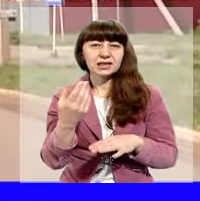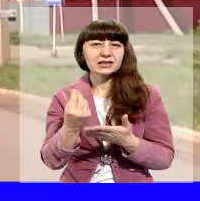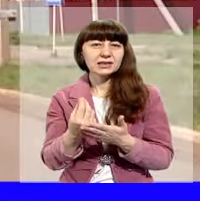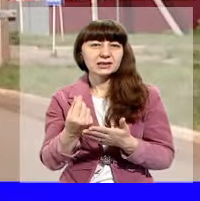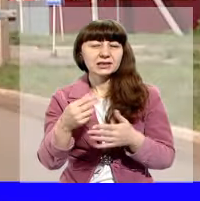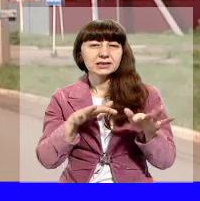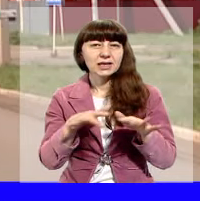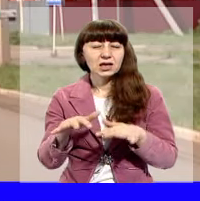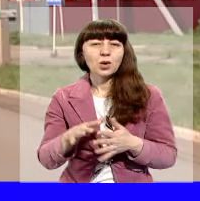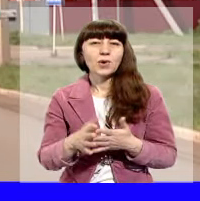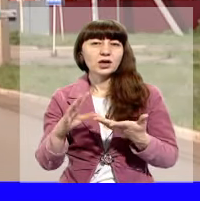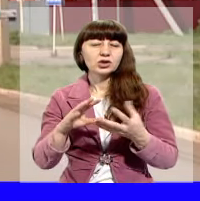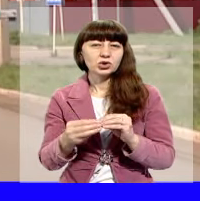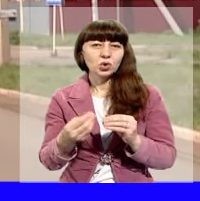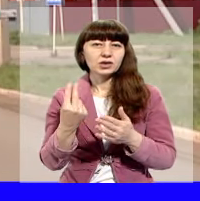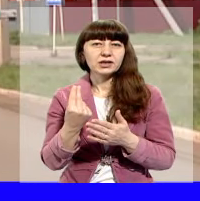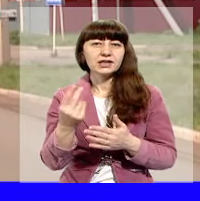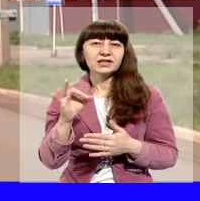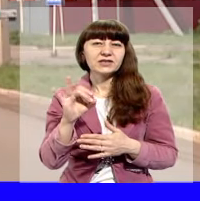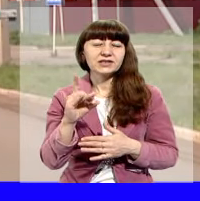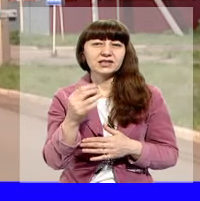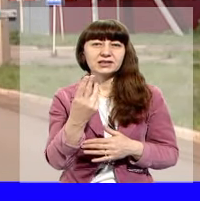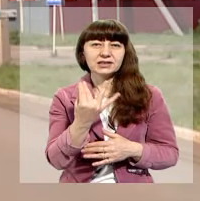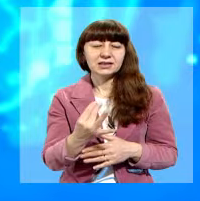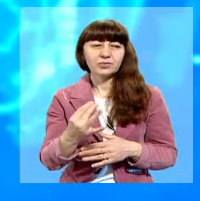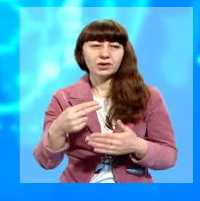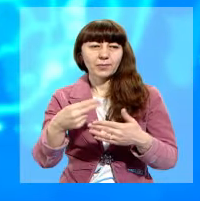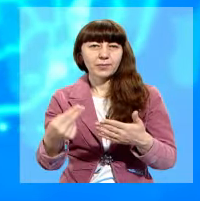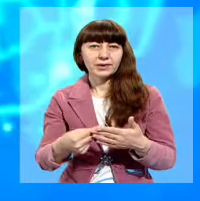келісілді. Айдын Шайкенов, Руслан Жабаев, Қостанай телеарнасы.